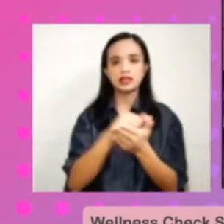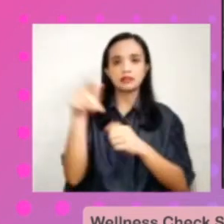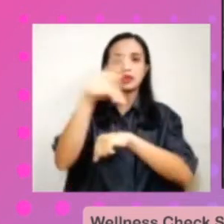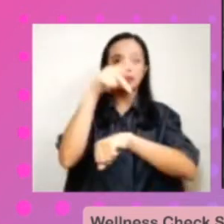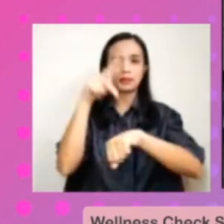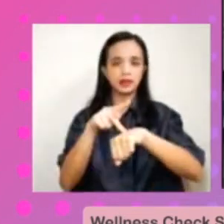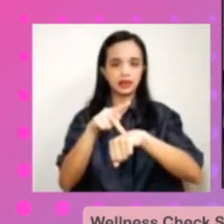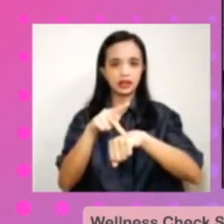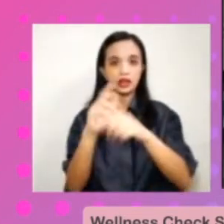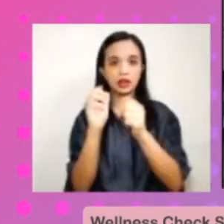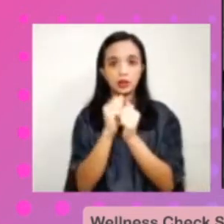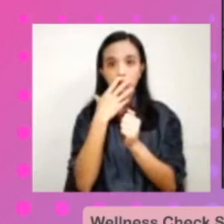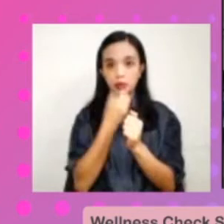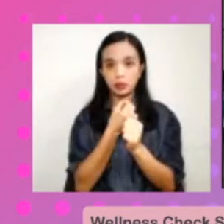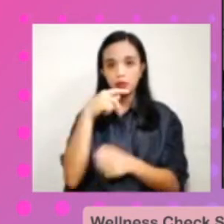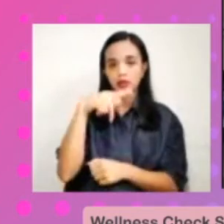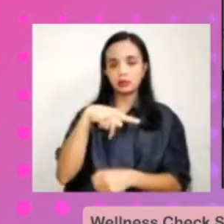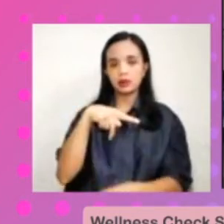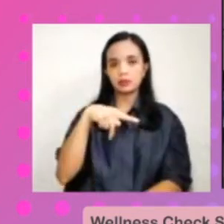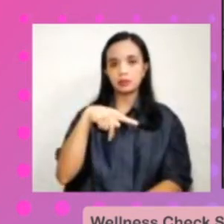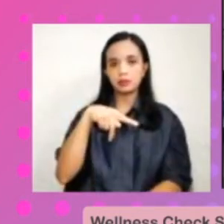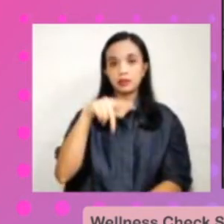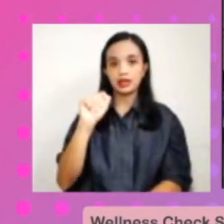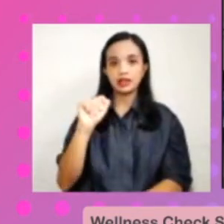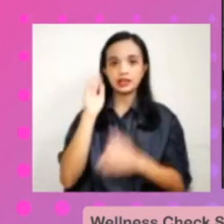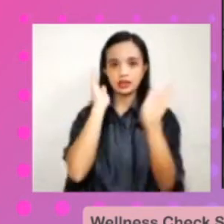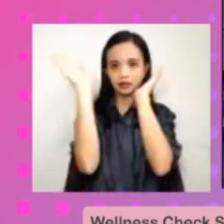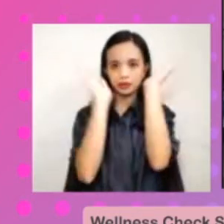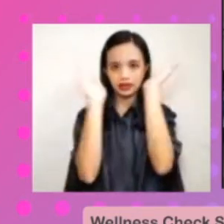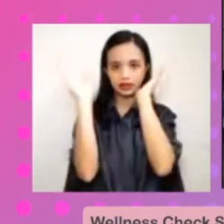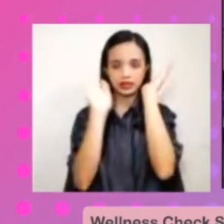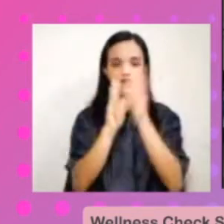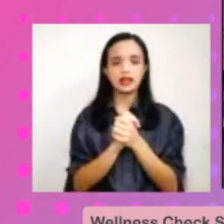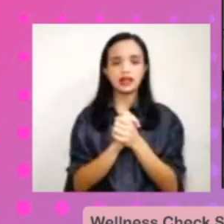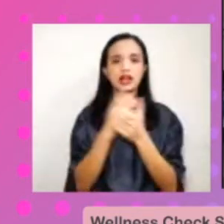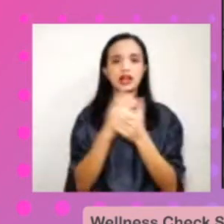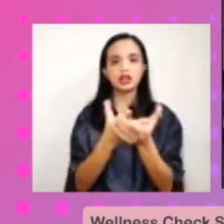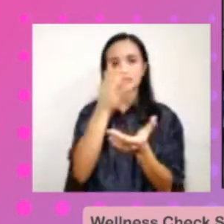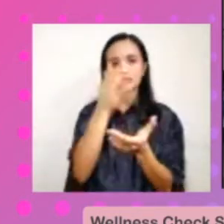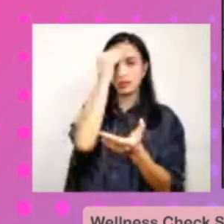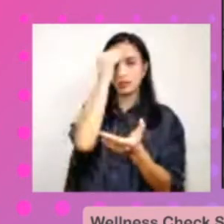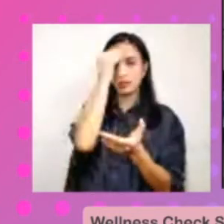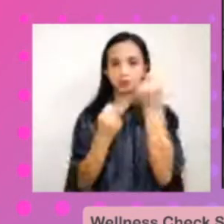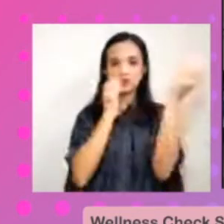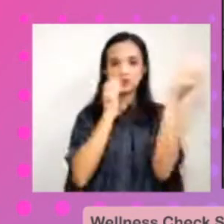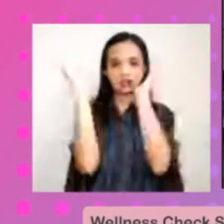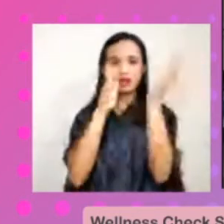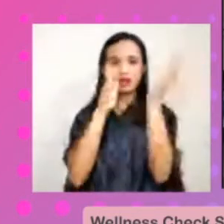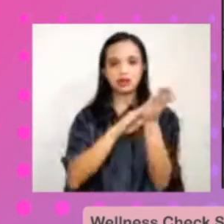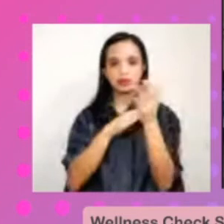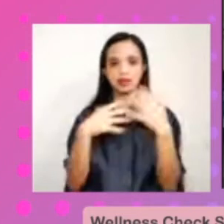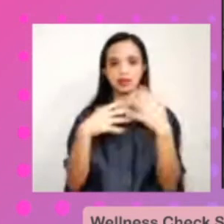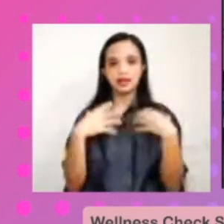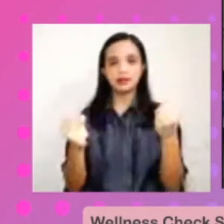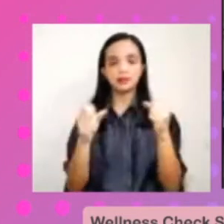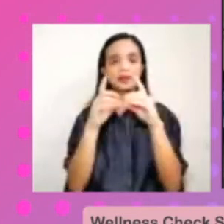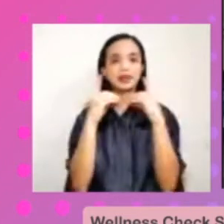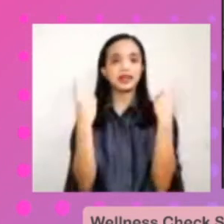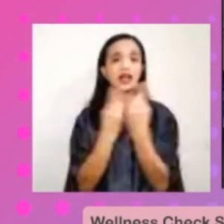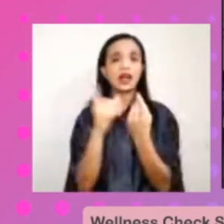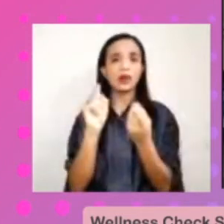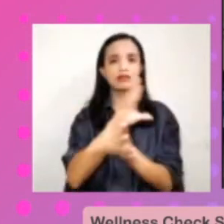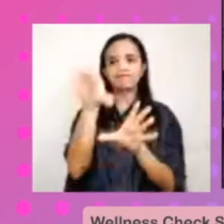and Management Service, Bureau of Human Resources and Organizational Development Employee Welfare Division at ng National